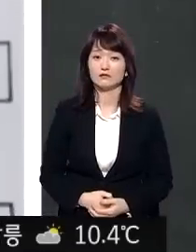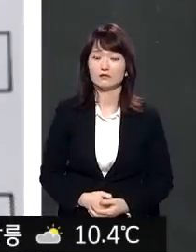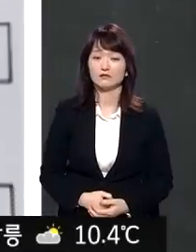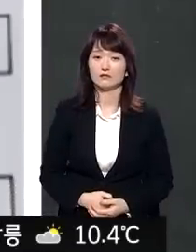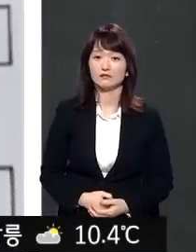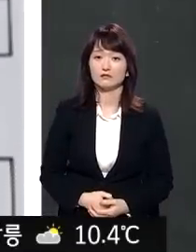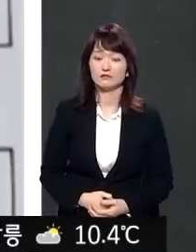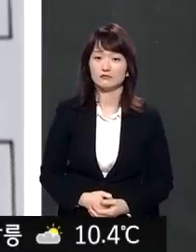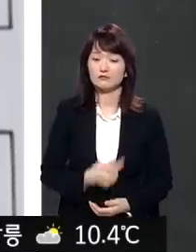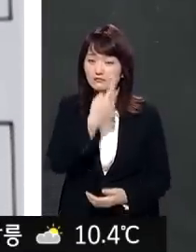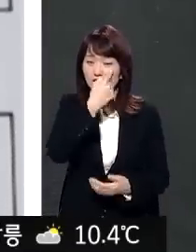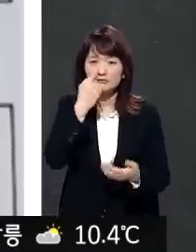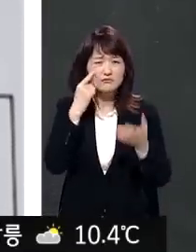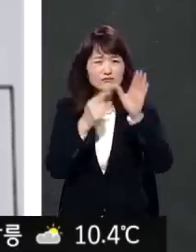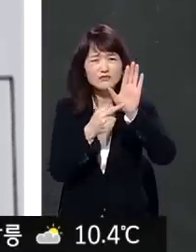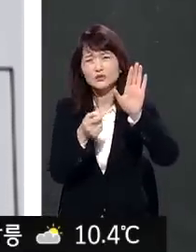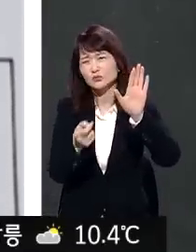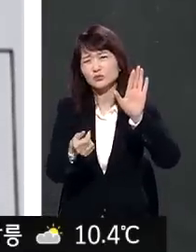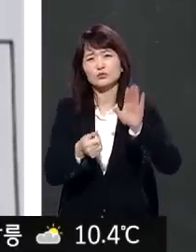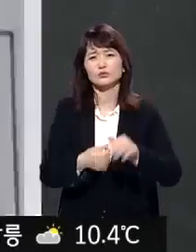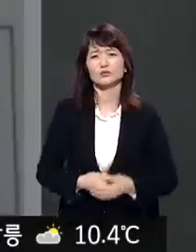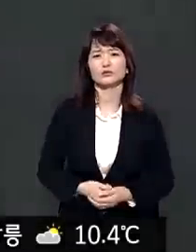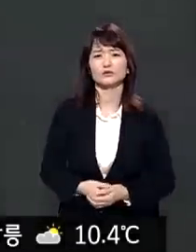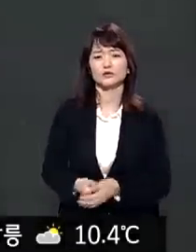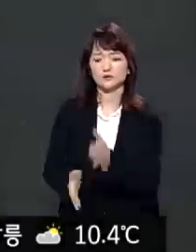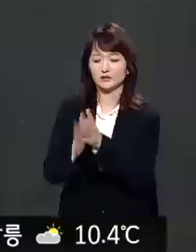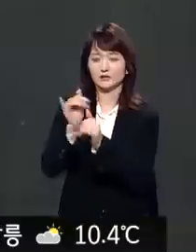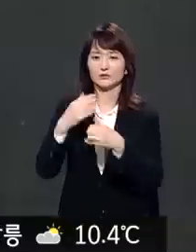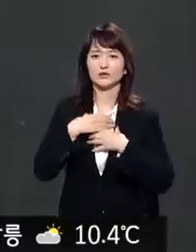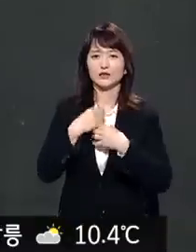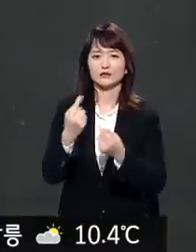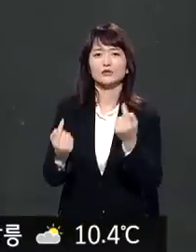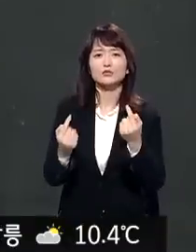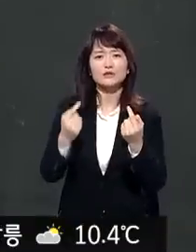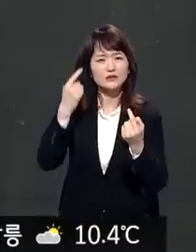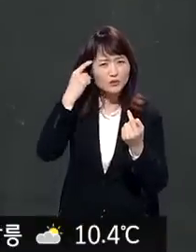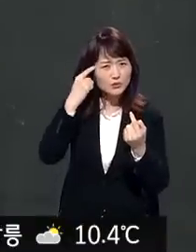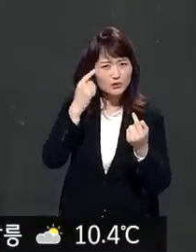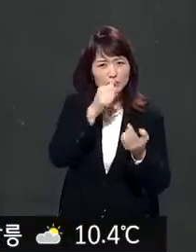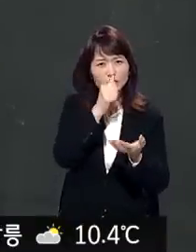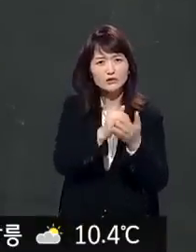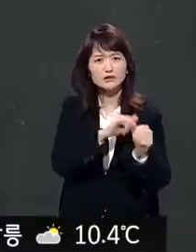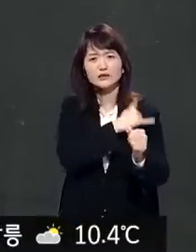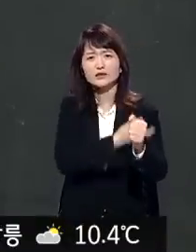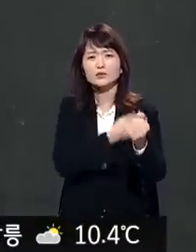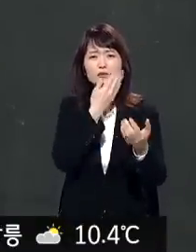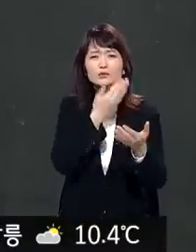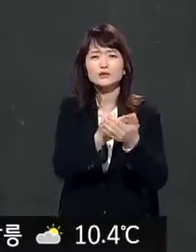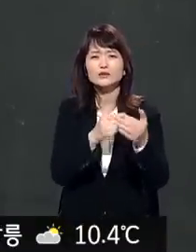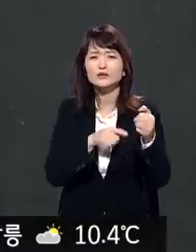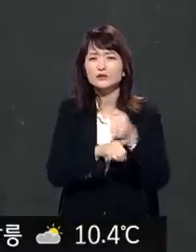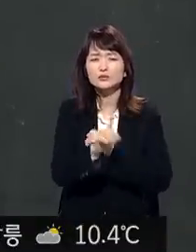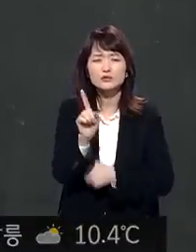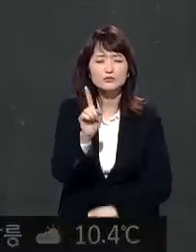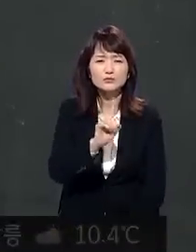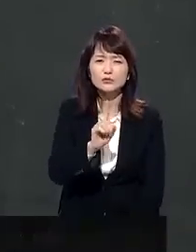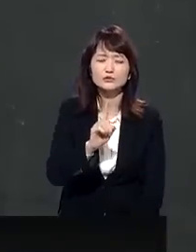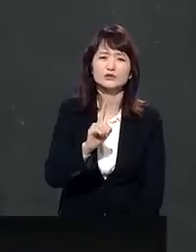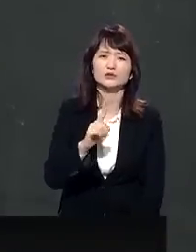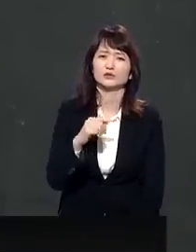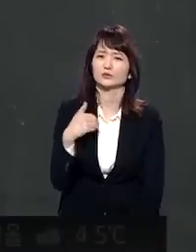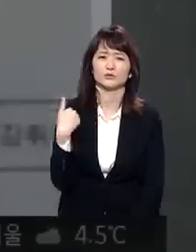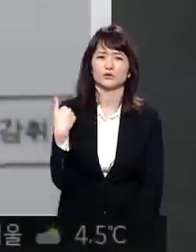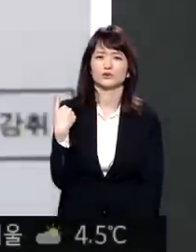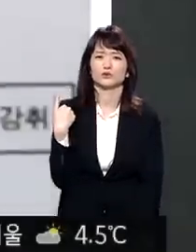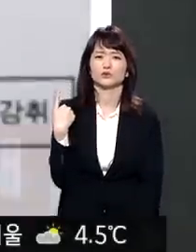그나마 단서도 별로 없는데. 자, 시민의 안전보다 왜 범죄자의 인권이 중요시 돼야 하는지